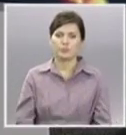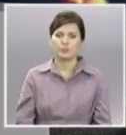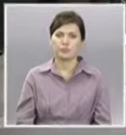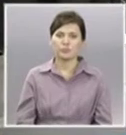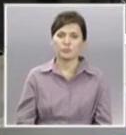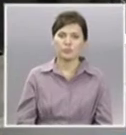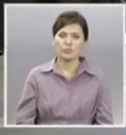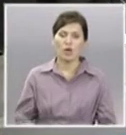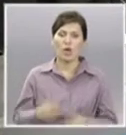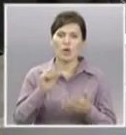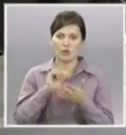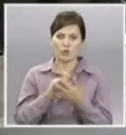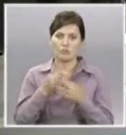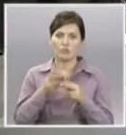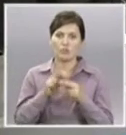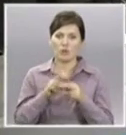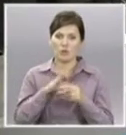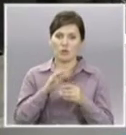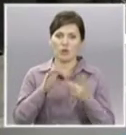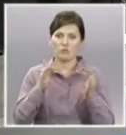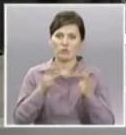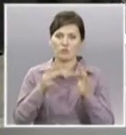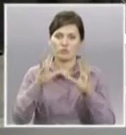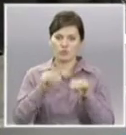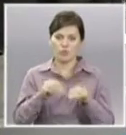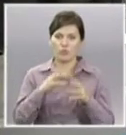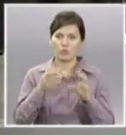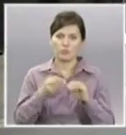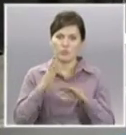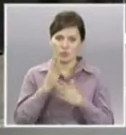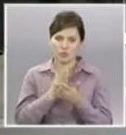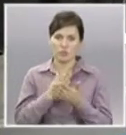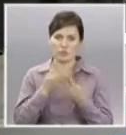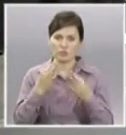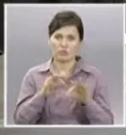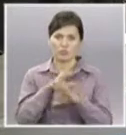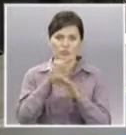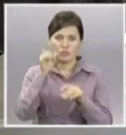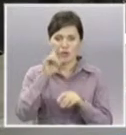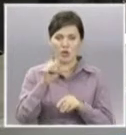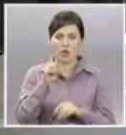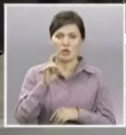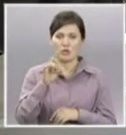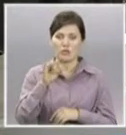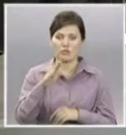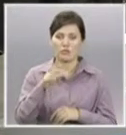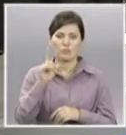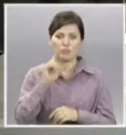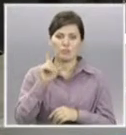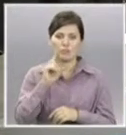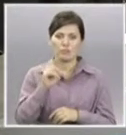уже в цифровой формат документы, они есть в какой-то общей доступной базе? Да, у нас это у нас в архиве. Мы пока